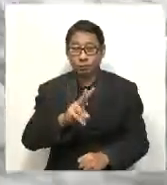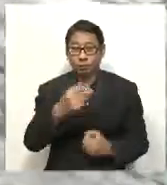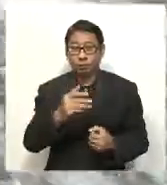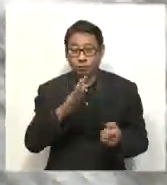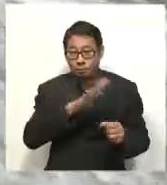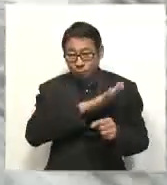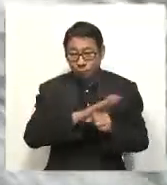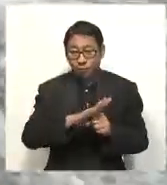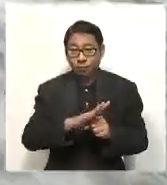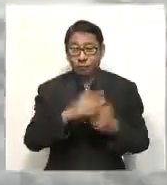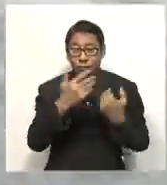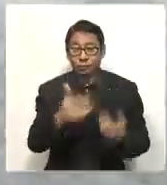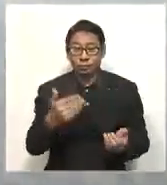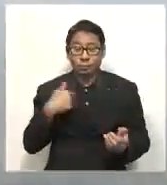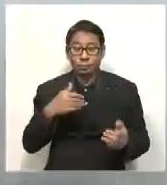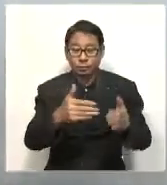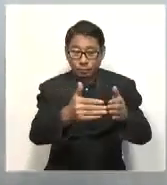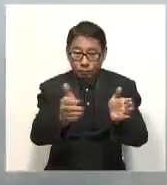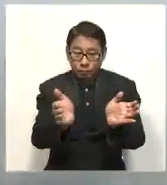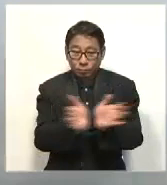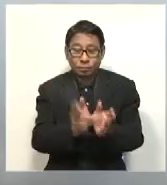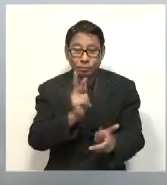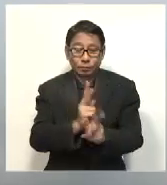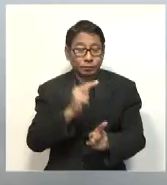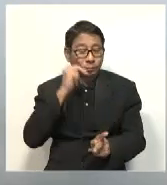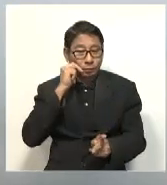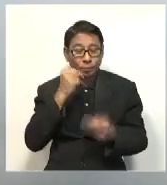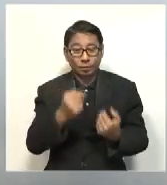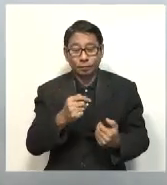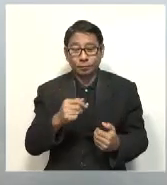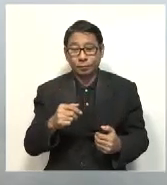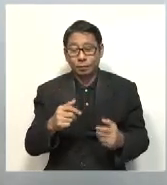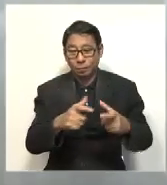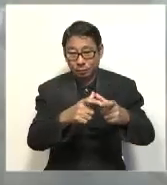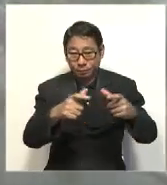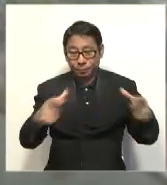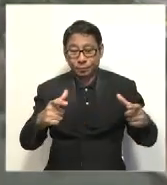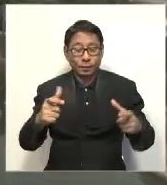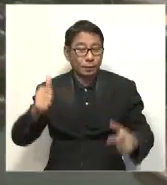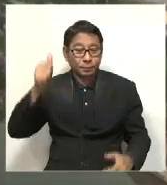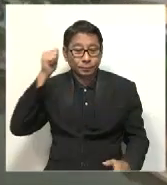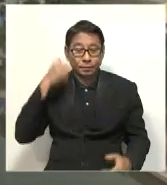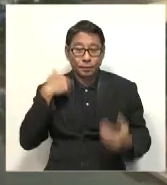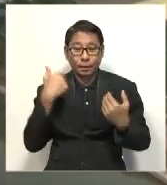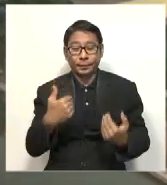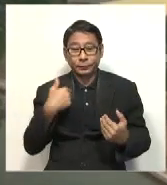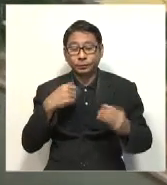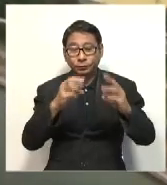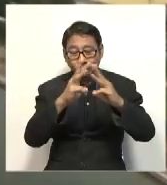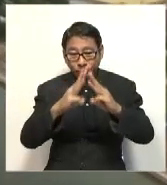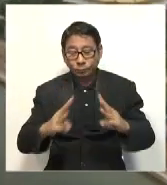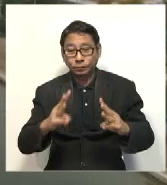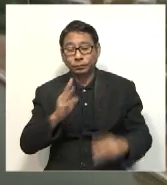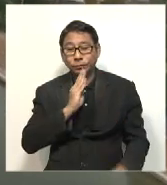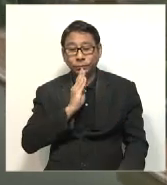แล้วเสร็จในอีก2ปีถัดมาจนกลายเป็นหนองน้ำขนาดใหญ่ที่เรียกว่ากว้านพะเยากินพื้นที่ซึ่งแต่เดิมมีทั้งบ้านเรือนไร่นาวัดวาอารามเก่า